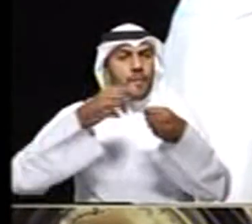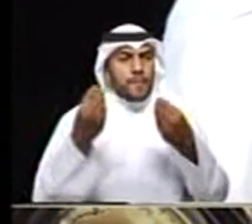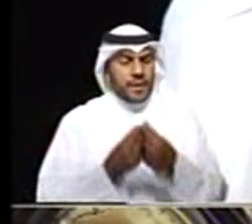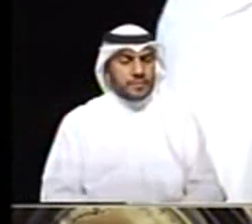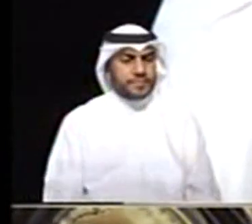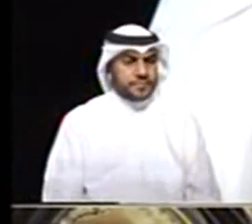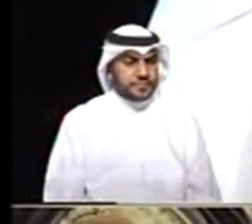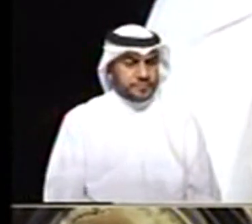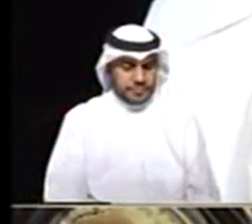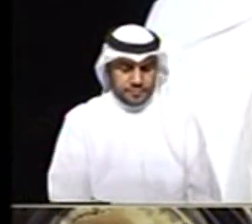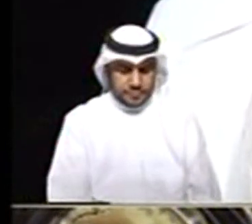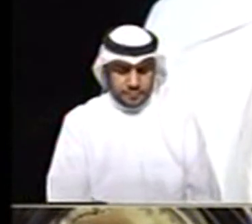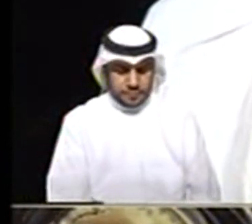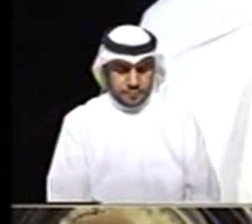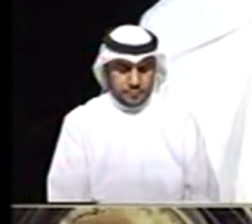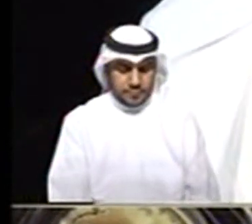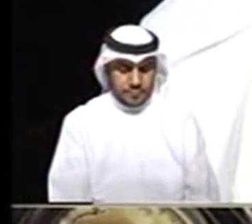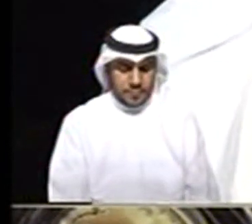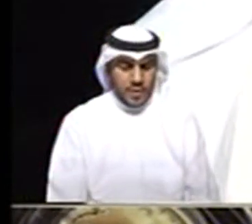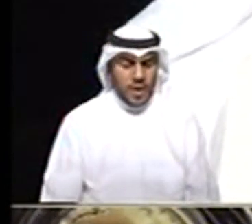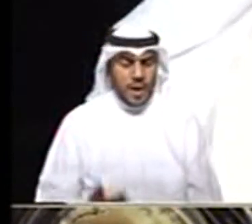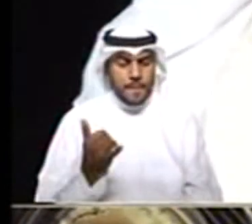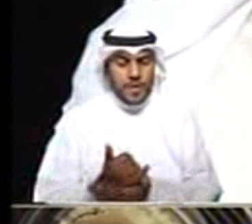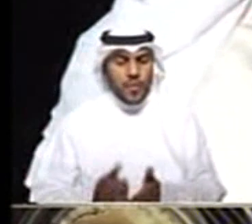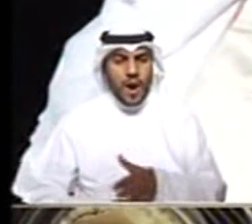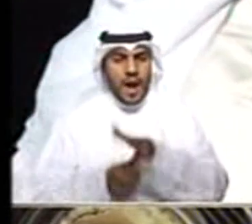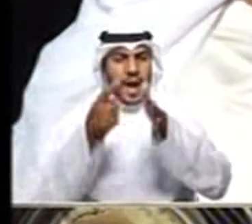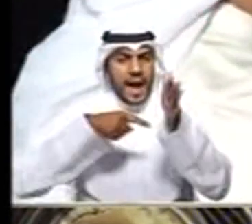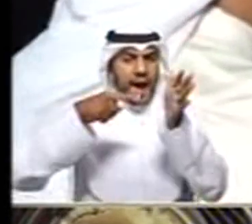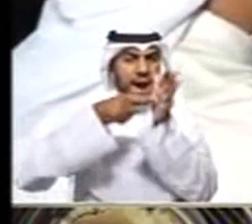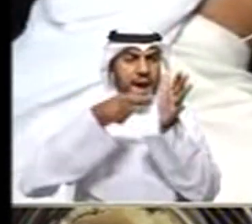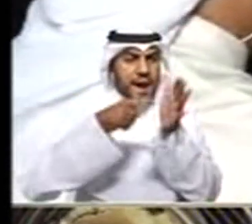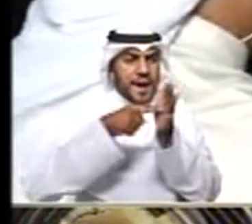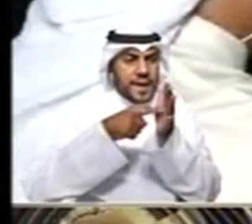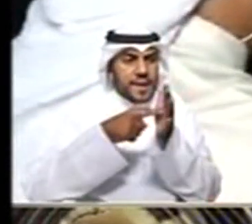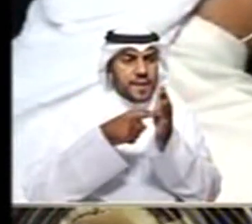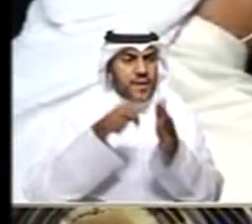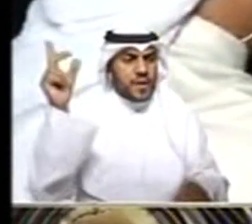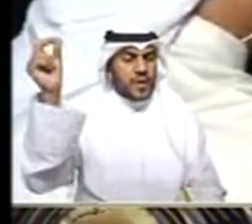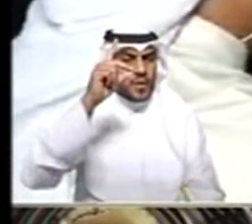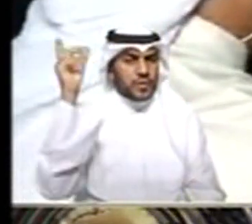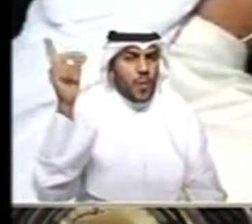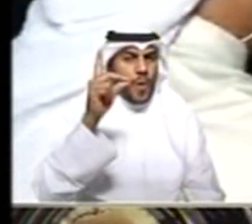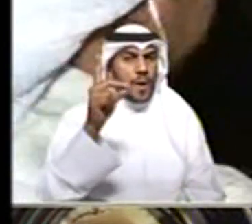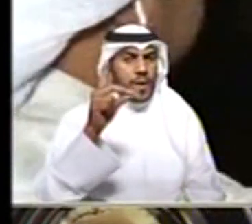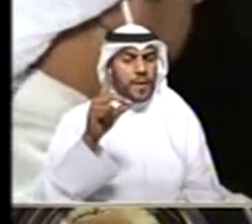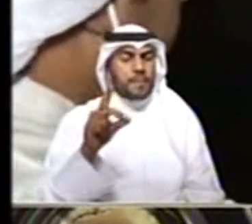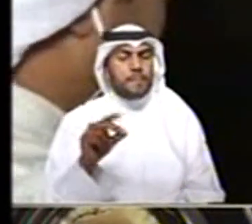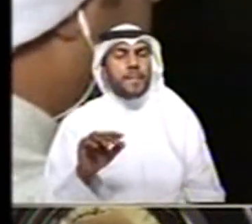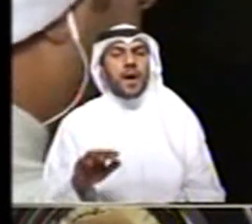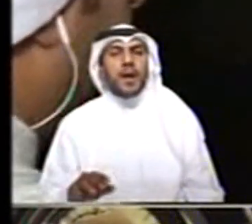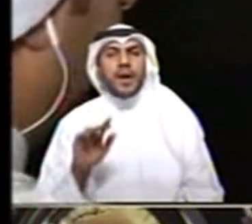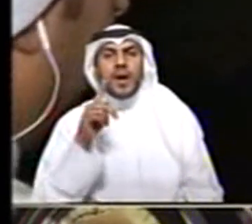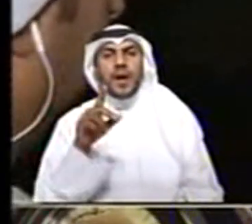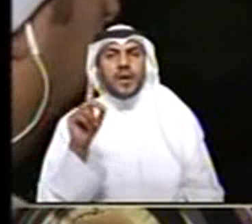الجانب؟ المركز الرئيسي راح يكون في غرفة الطوارئ في الدفاع المدني، وغرفة